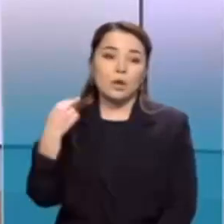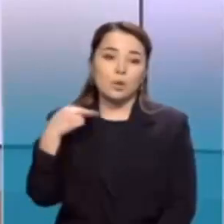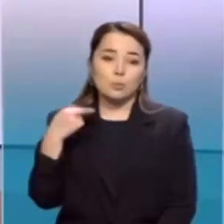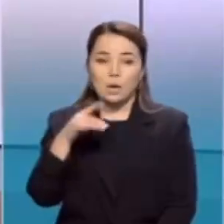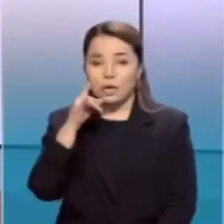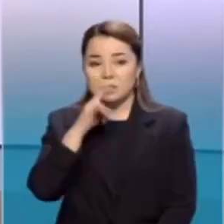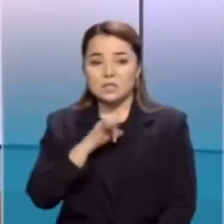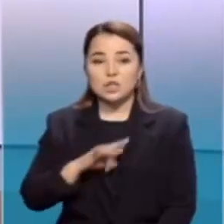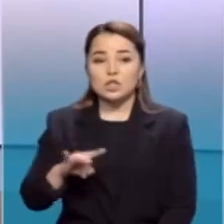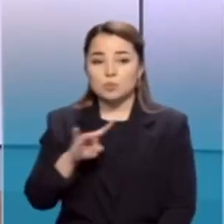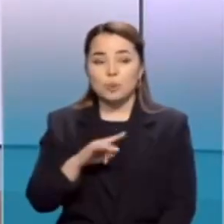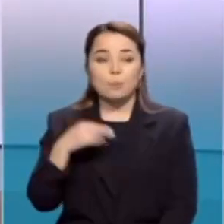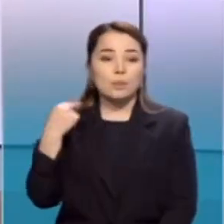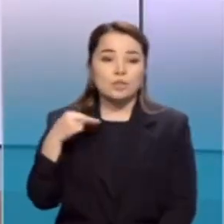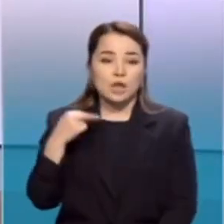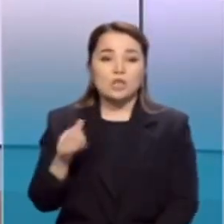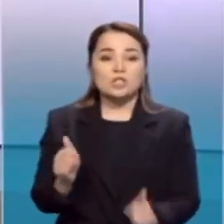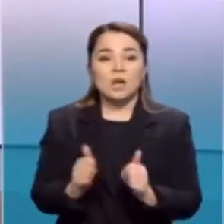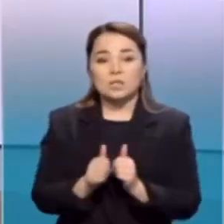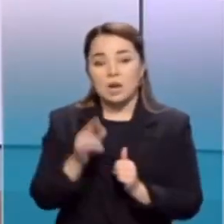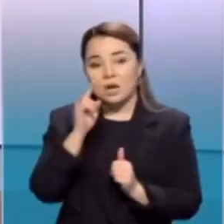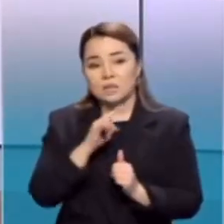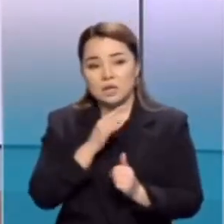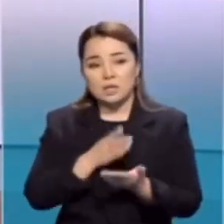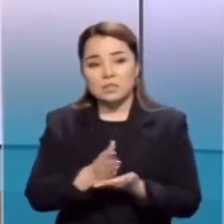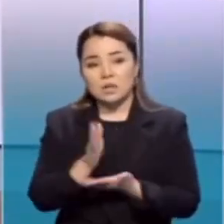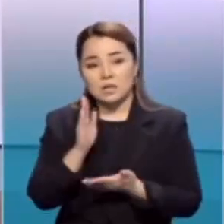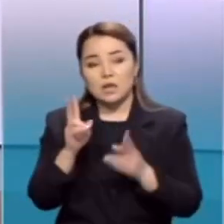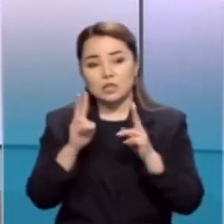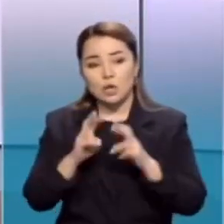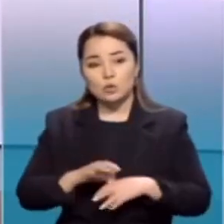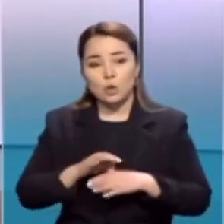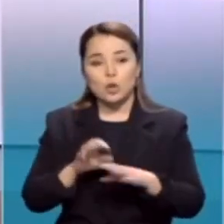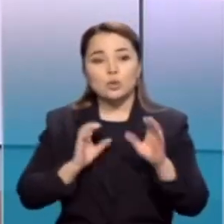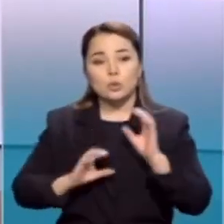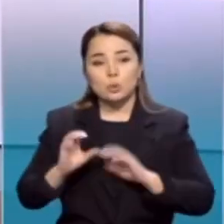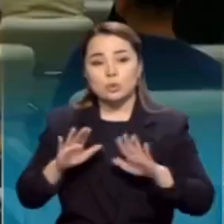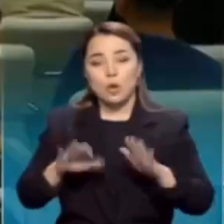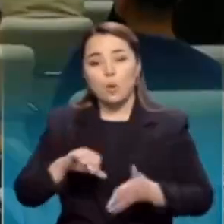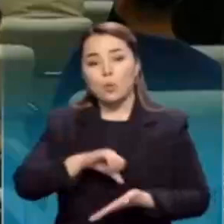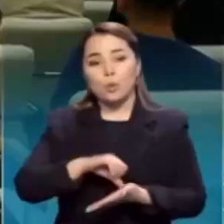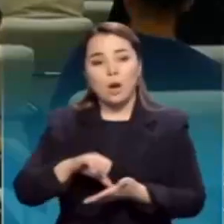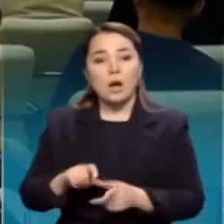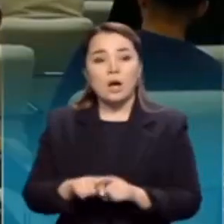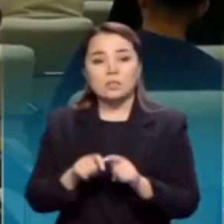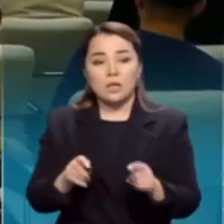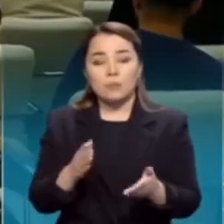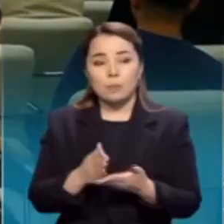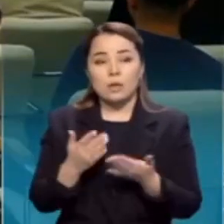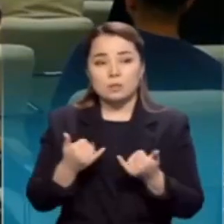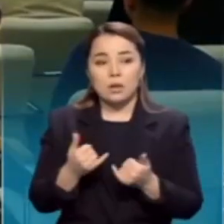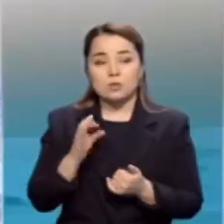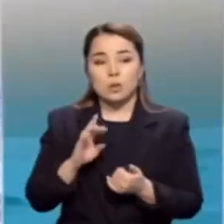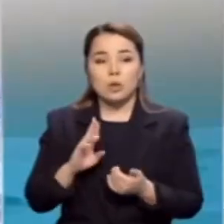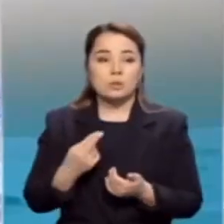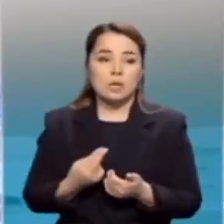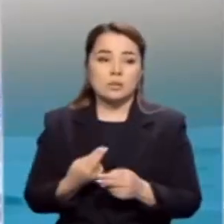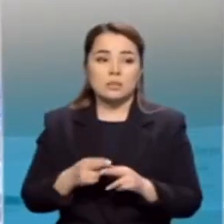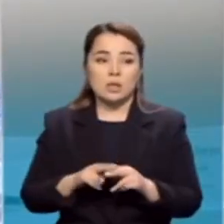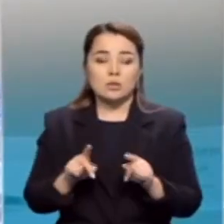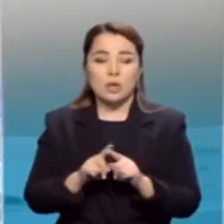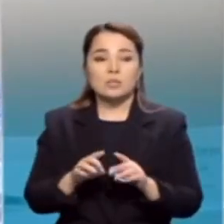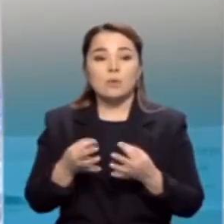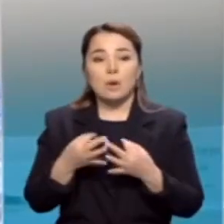Ақтөбеде Қазақстан Республикасының президенті жанындағы Қазақстанның стратегиялық зерттеулер институтының өкілдігі ашылды. Ол жерде әлеуметтану,